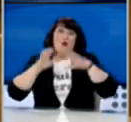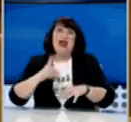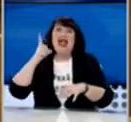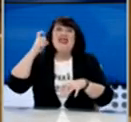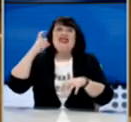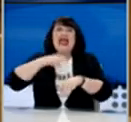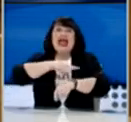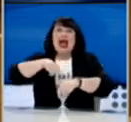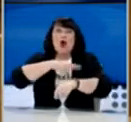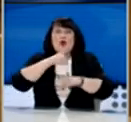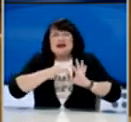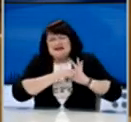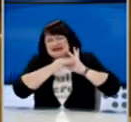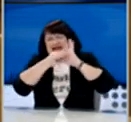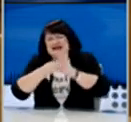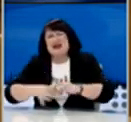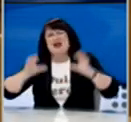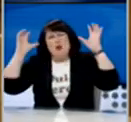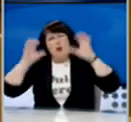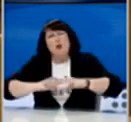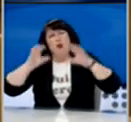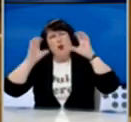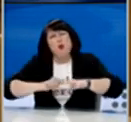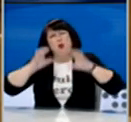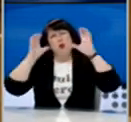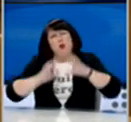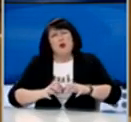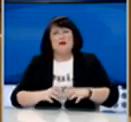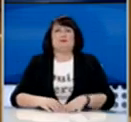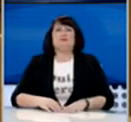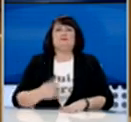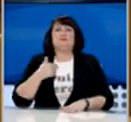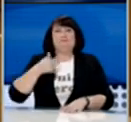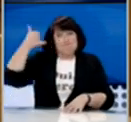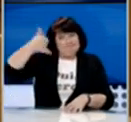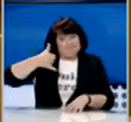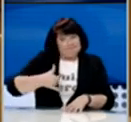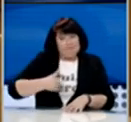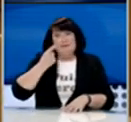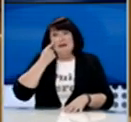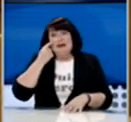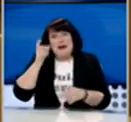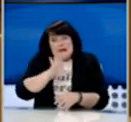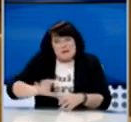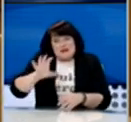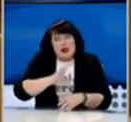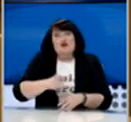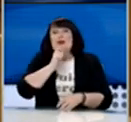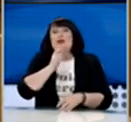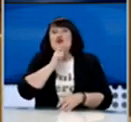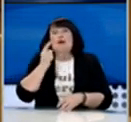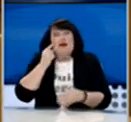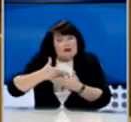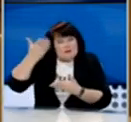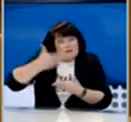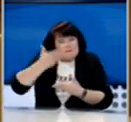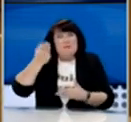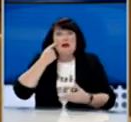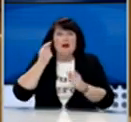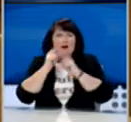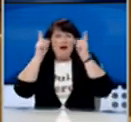ώρες ασταμάτητα όποιος όμως έχει κουράγιο να σκάψει λίγο ένα με δημοσιογραφικό βάθος θα διαπιστώσει προς